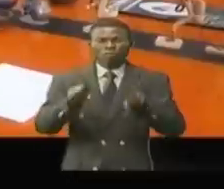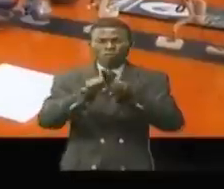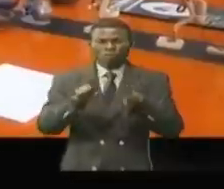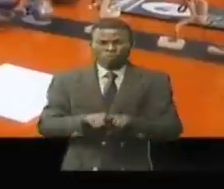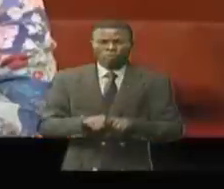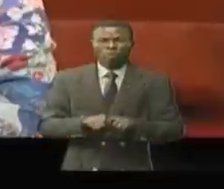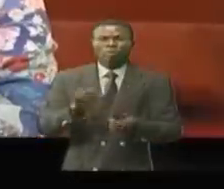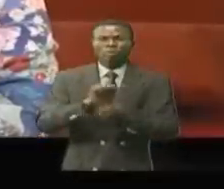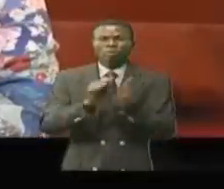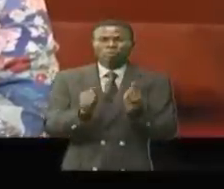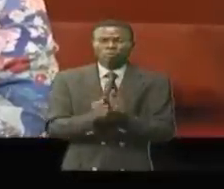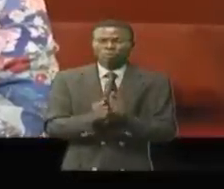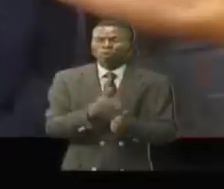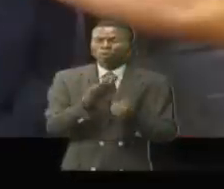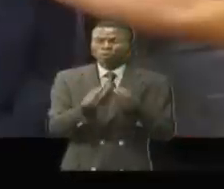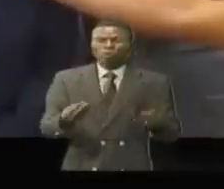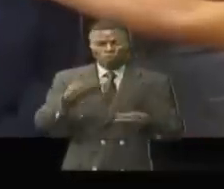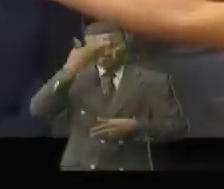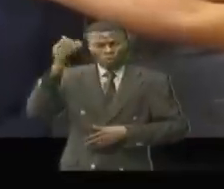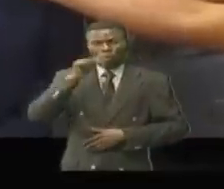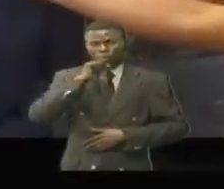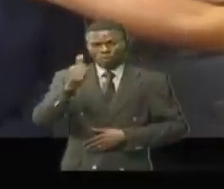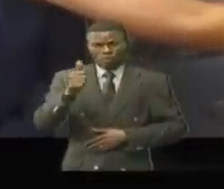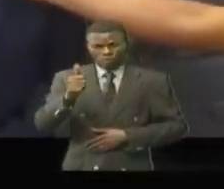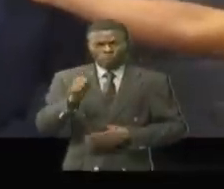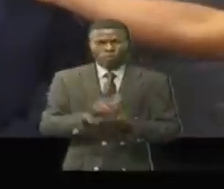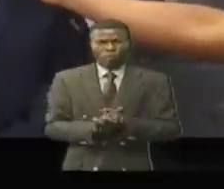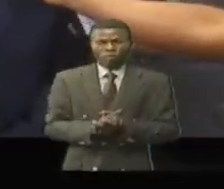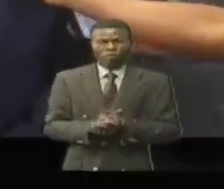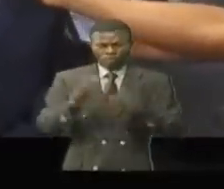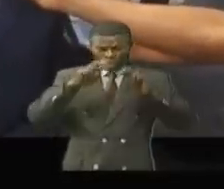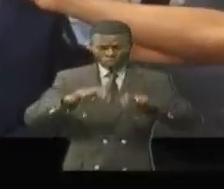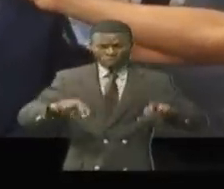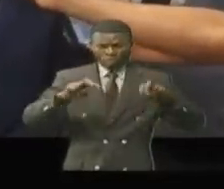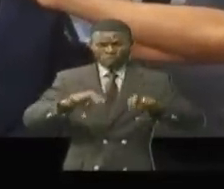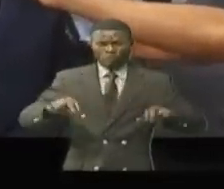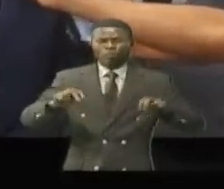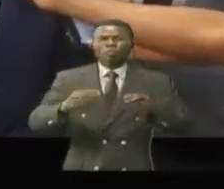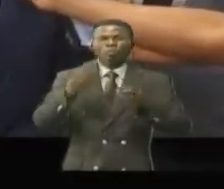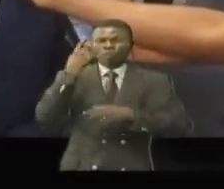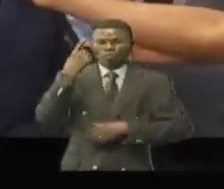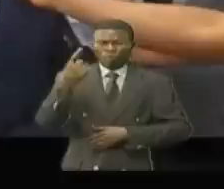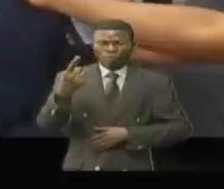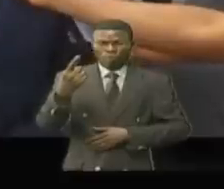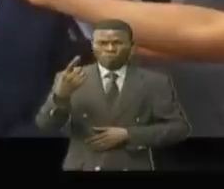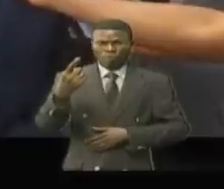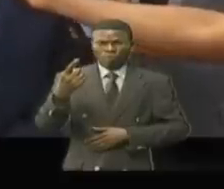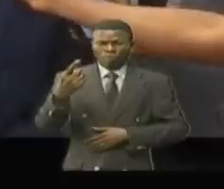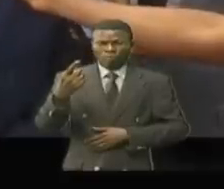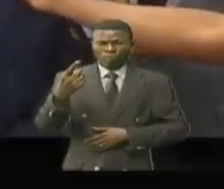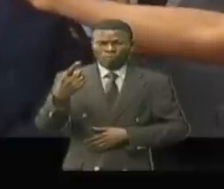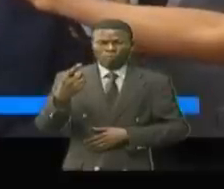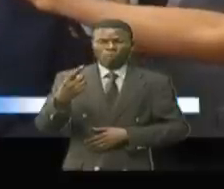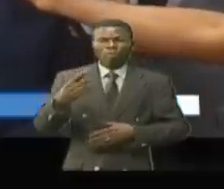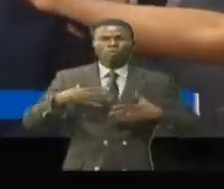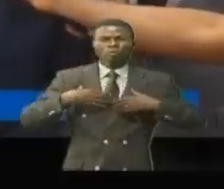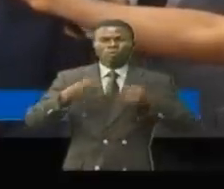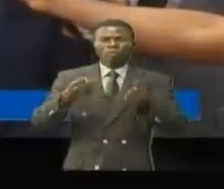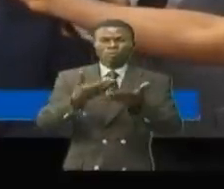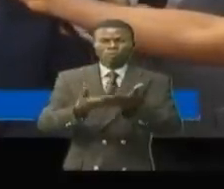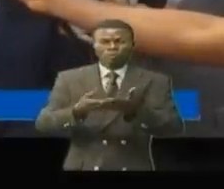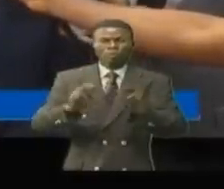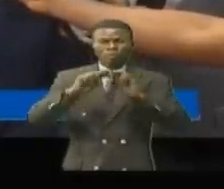tout, sauf une crise oubliée. Je pense qu'il y a une analyse commune, c'est de placer toujours l'accord cadre